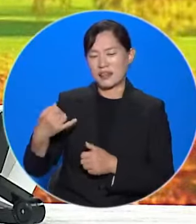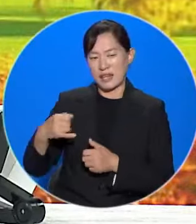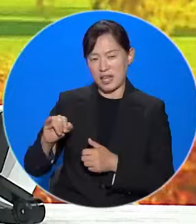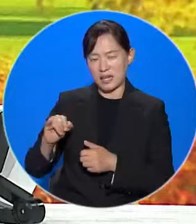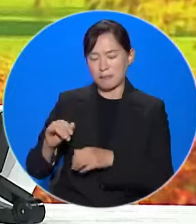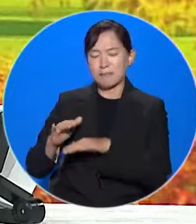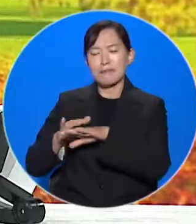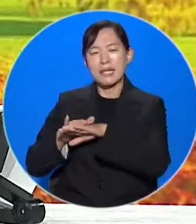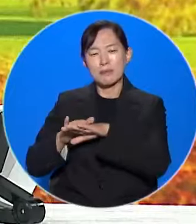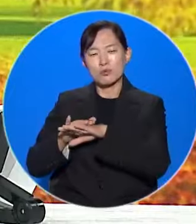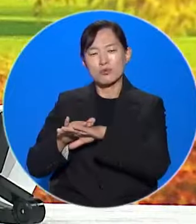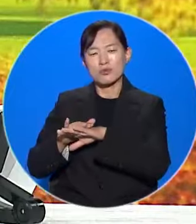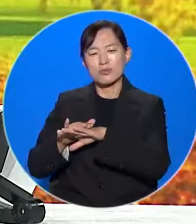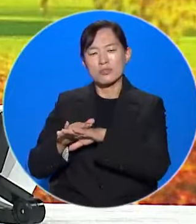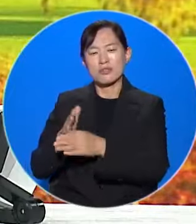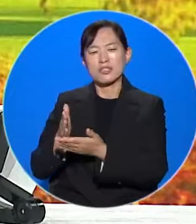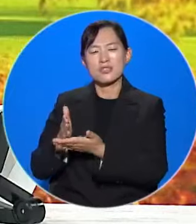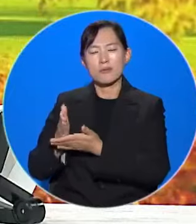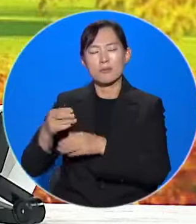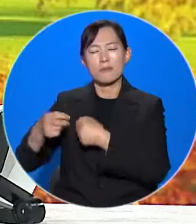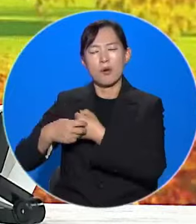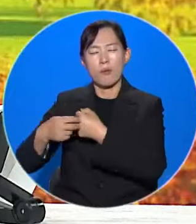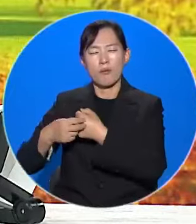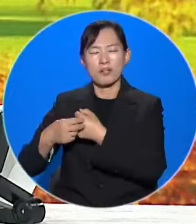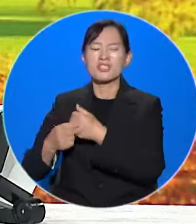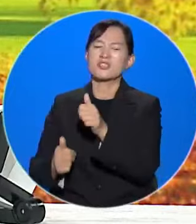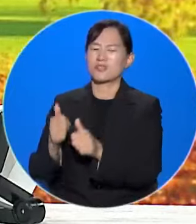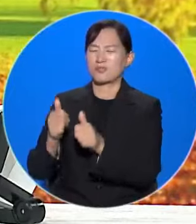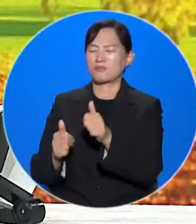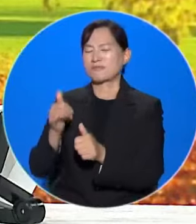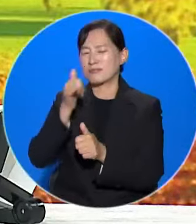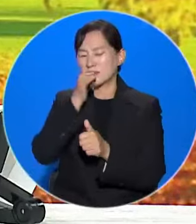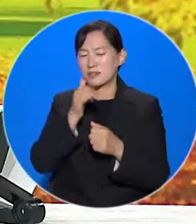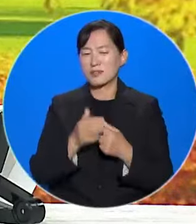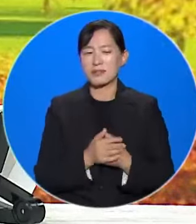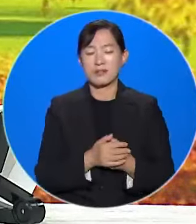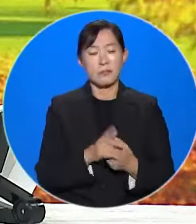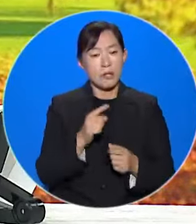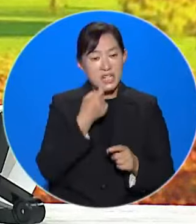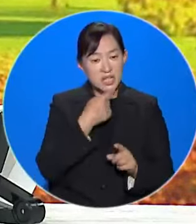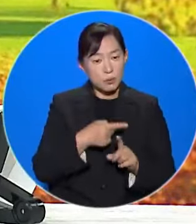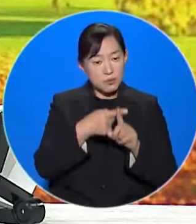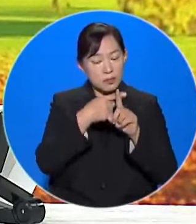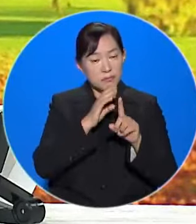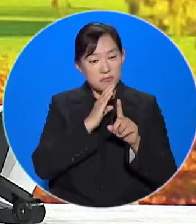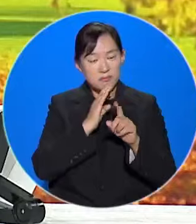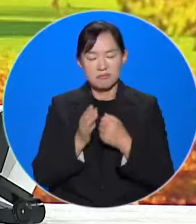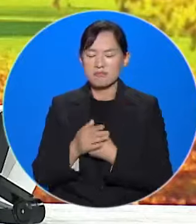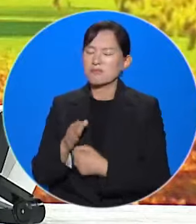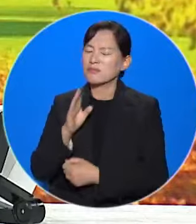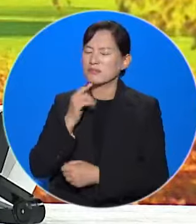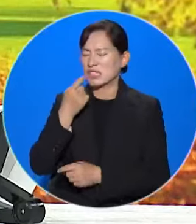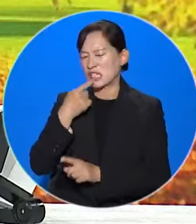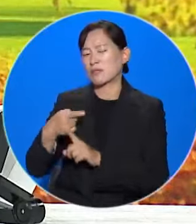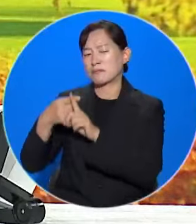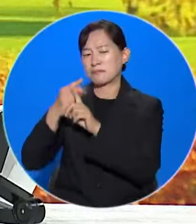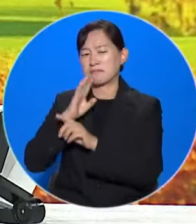피부과? 네네. 시험을 보세요? 네. 뭐 이렇게 간호사 선생님이세요? 네네.